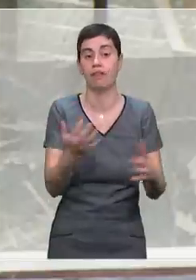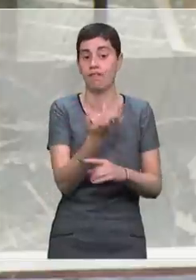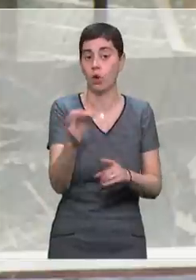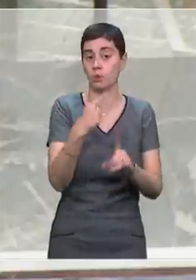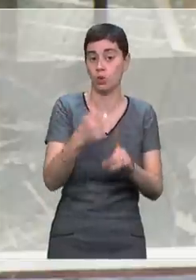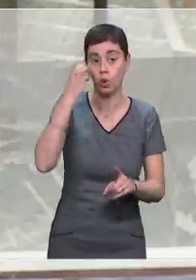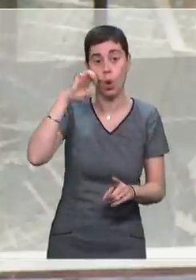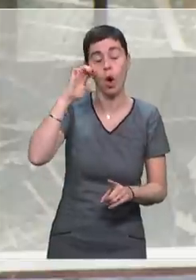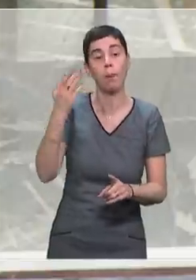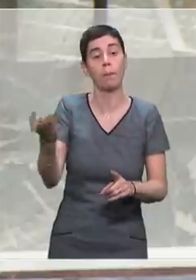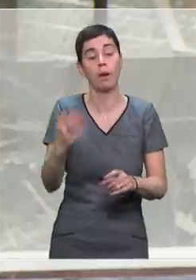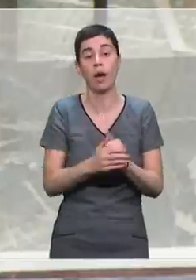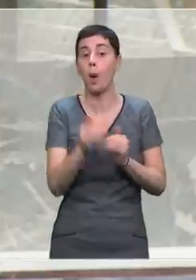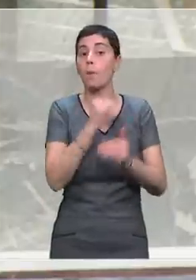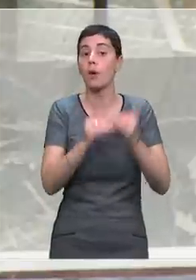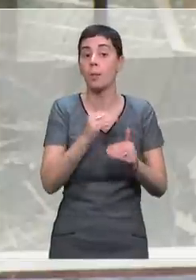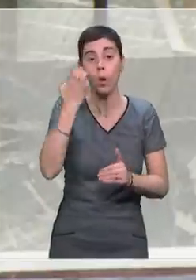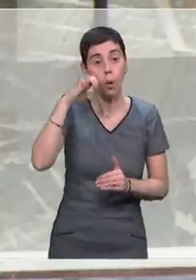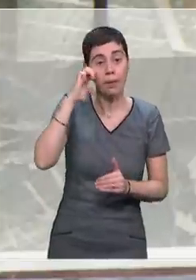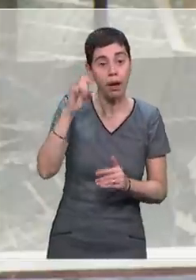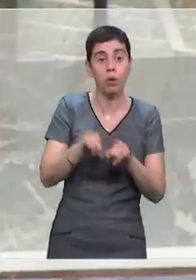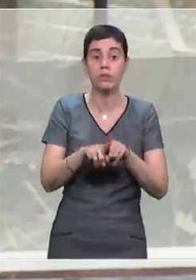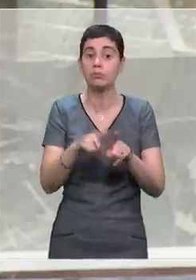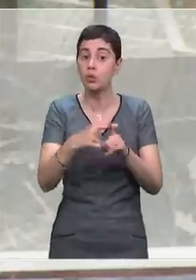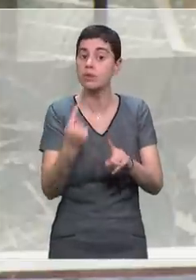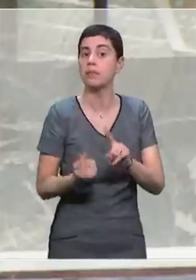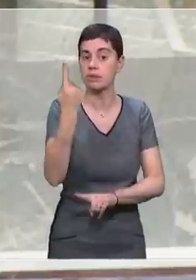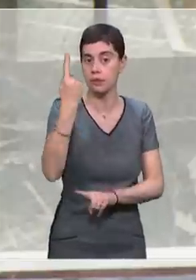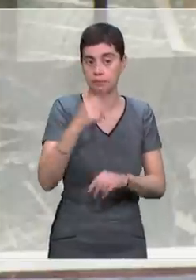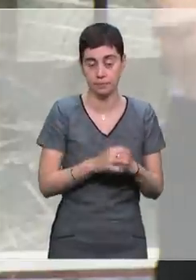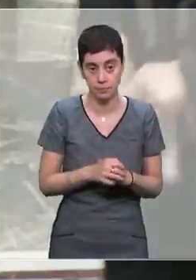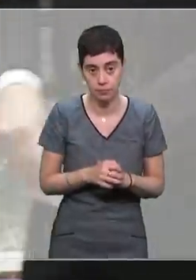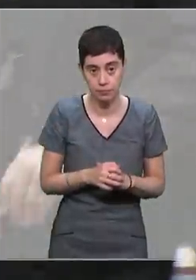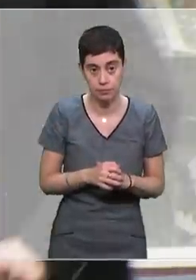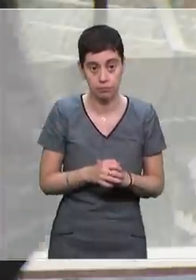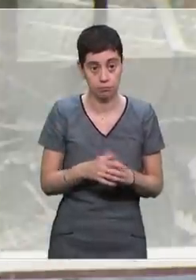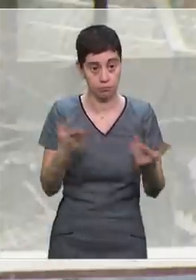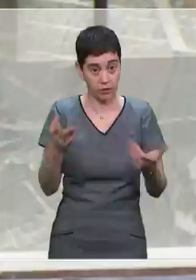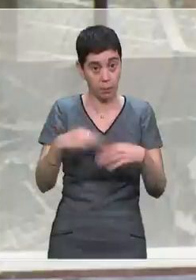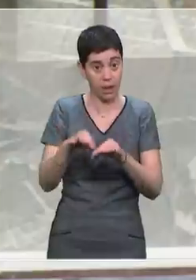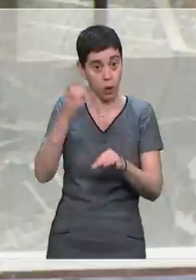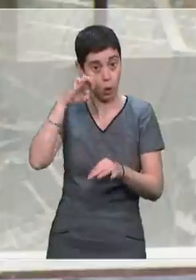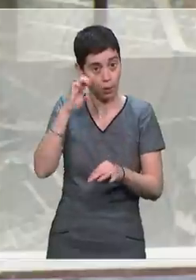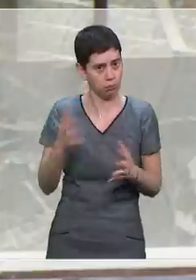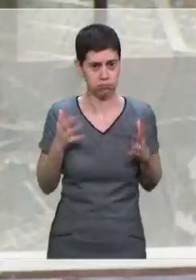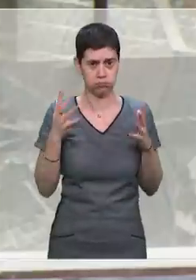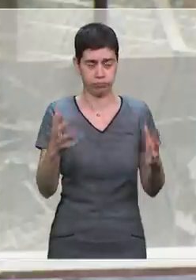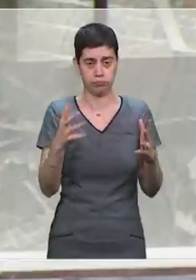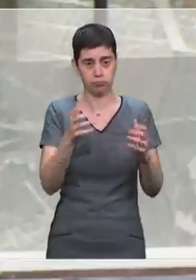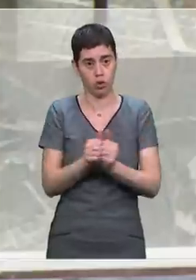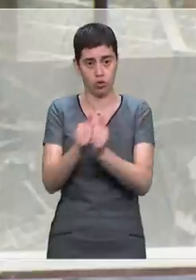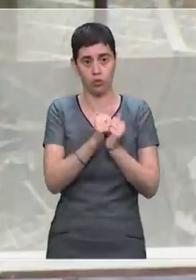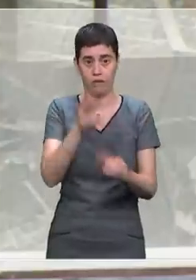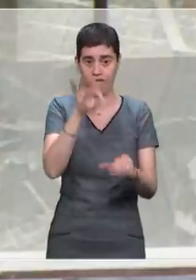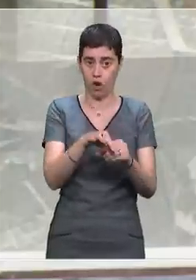programmes européens spatiaux. C'est un très bel engagement collectif des États européens qui nous conduit à voter ensemble